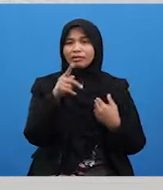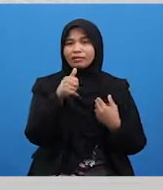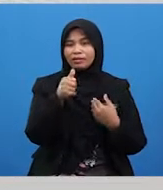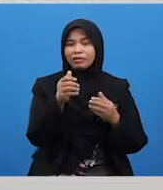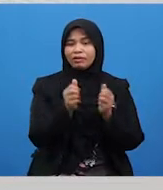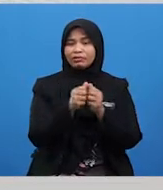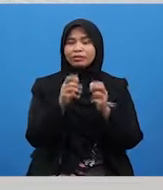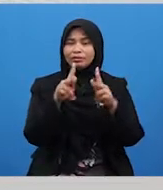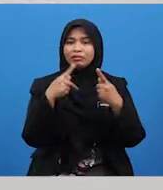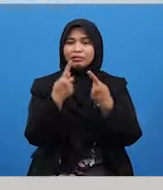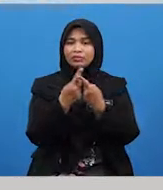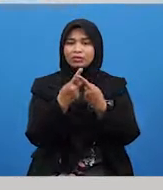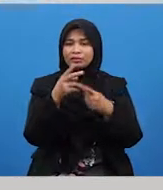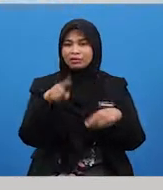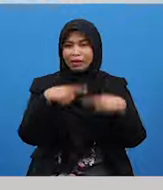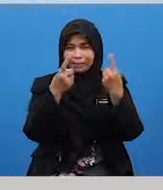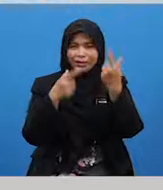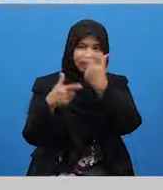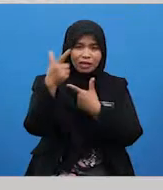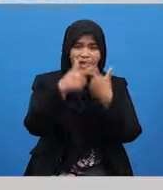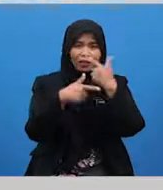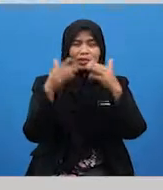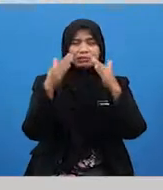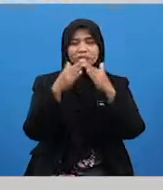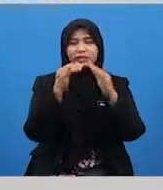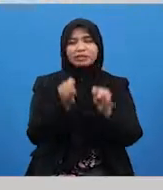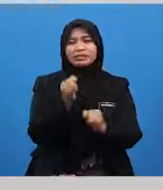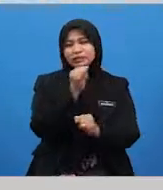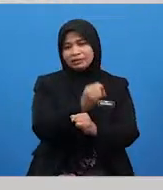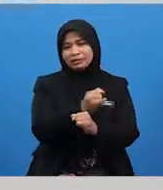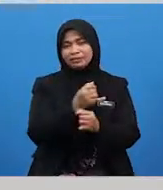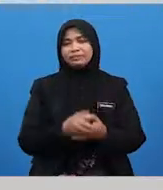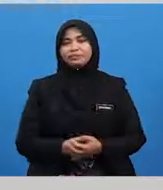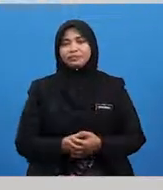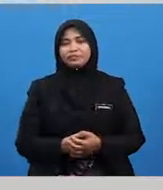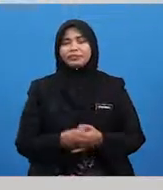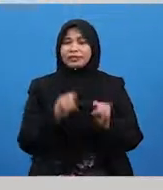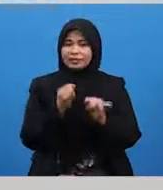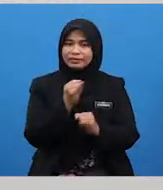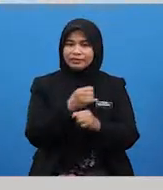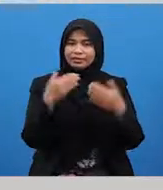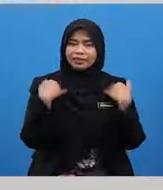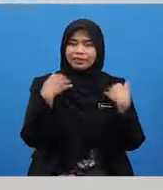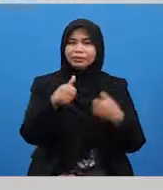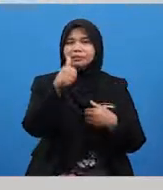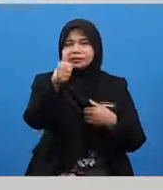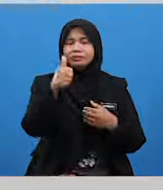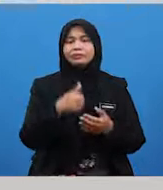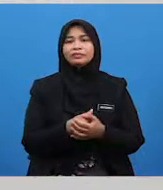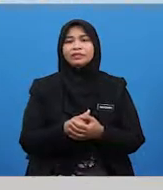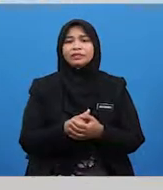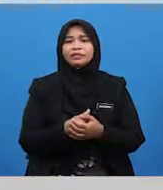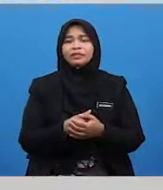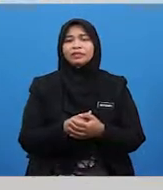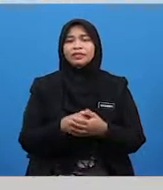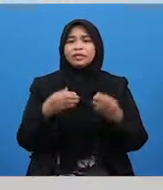mengunjungi rumah jiran kamu? Jika ada, bagus. Aktiviti meluangkan masa untuk berkunjung ke rumah jiran